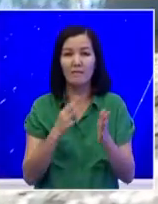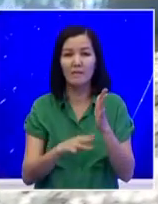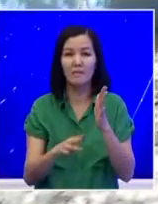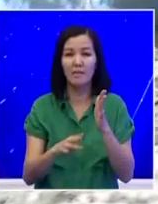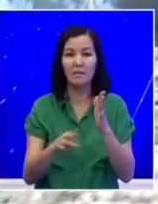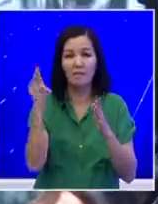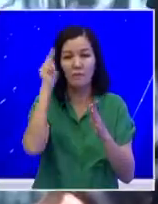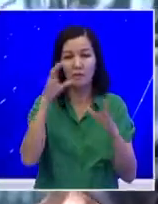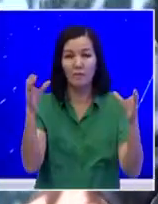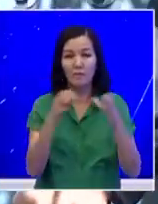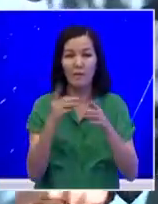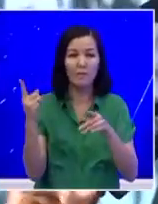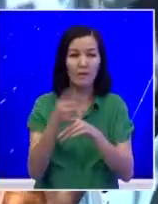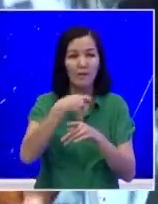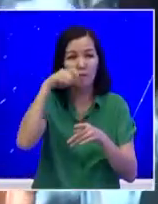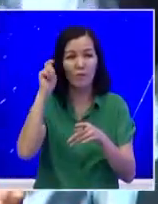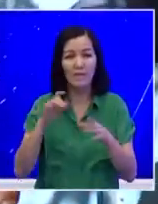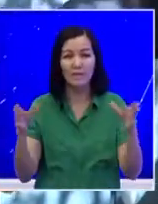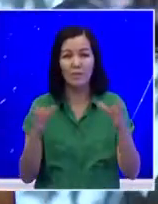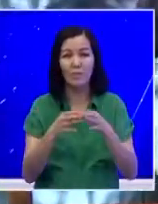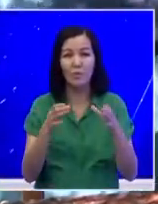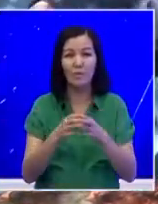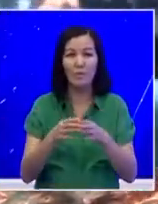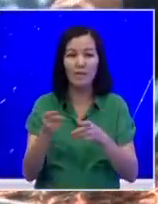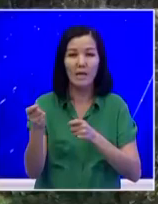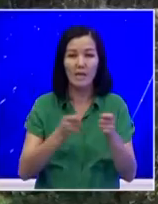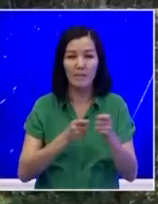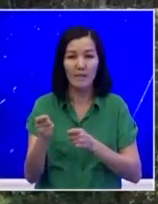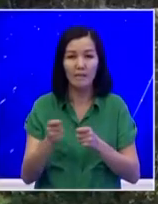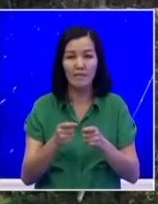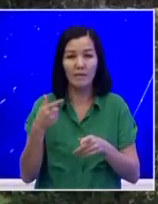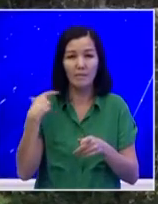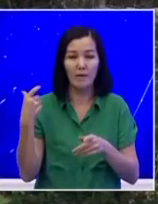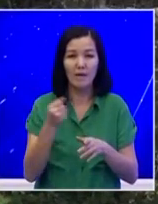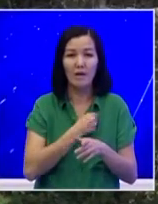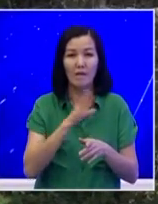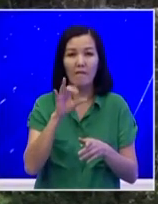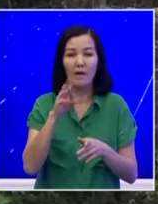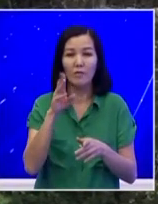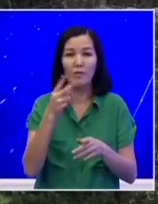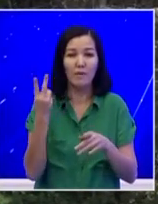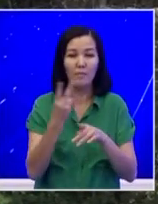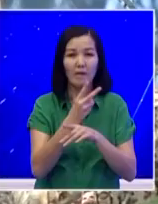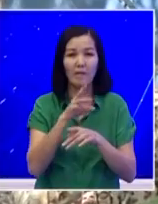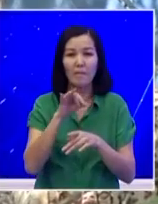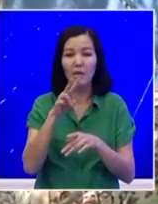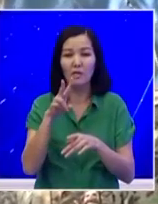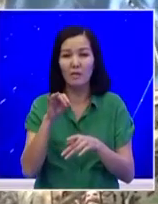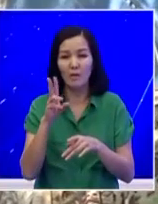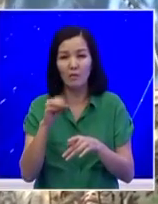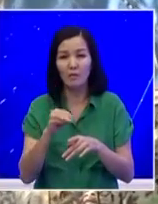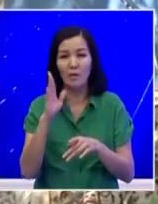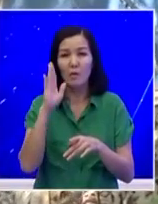учебного полка. Первый украинский фронт он прошел под командованием генерала армии Ватутина, второй – при маршале Малиновском.